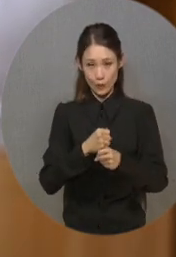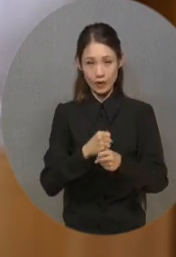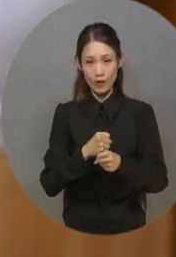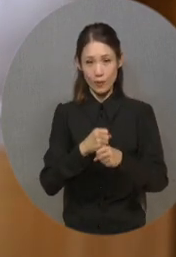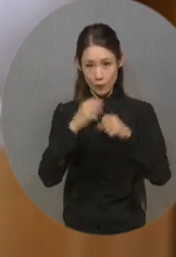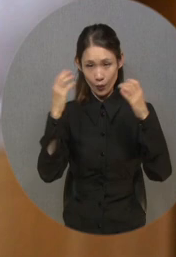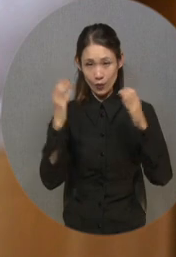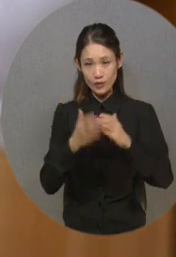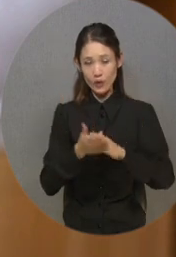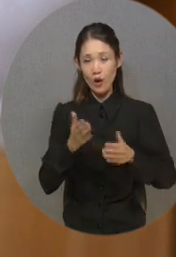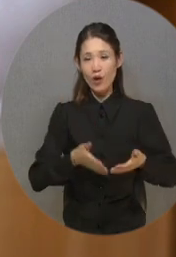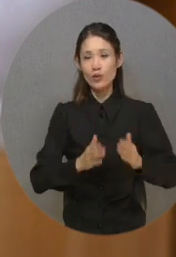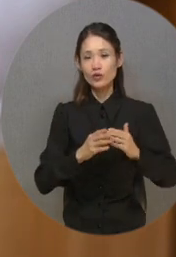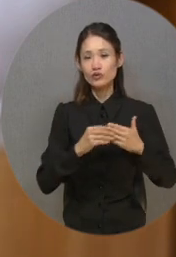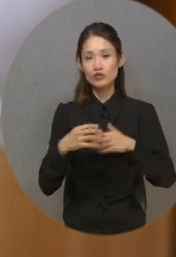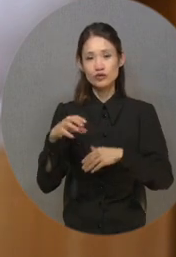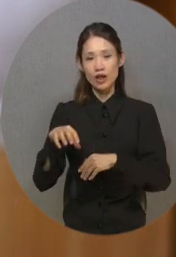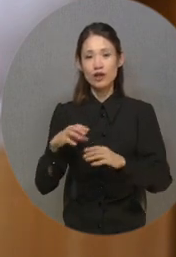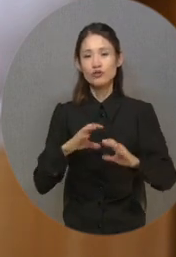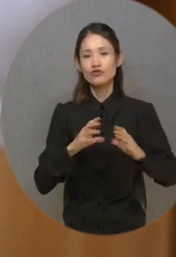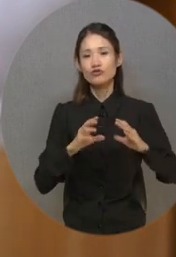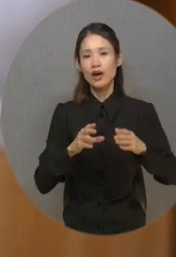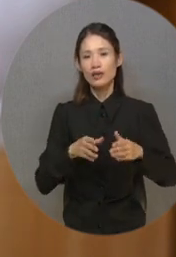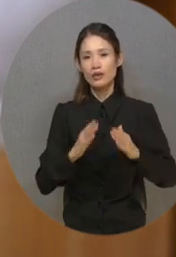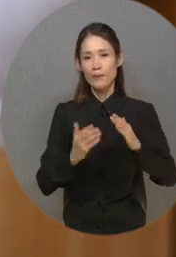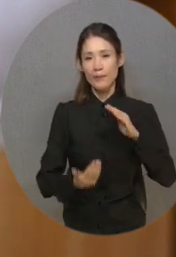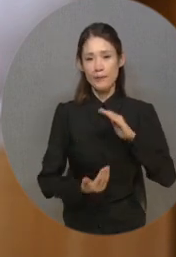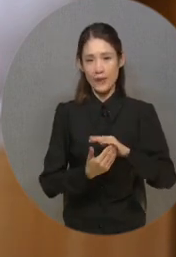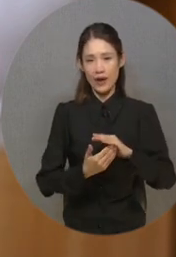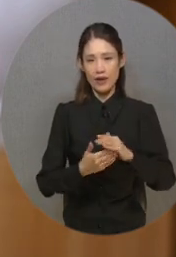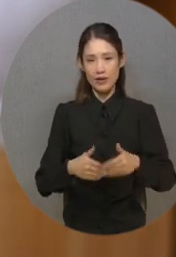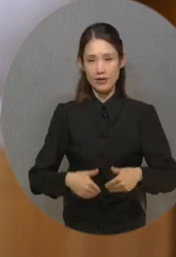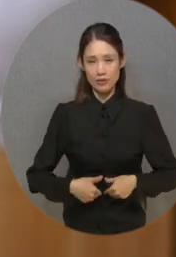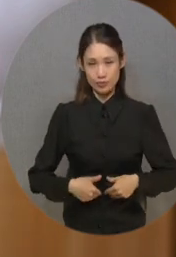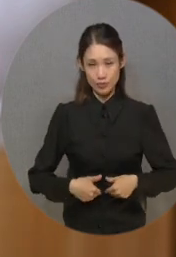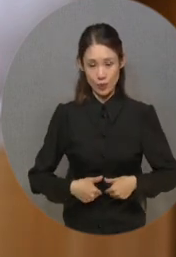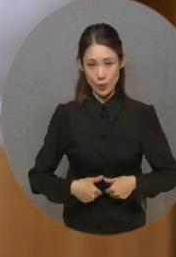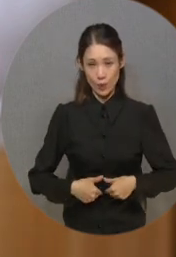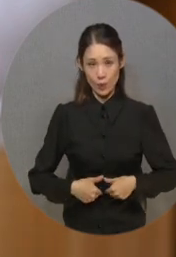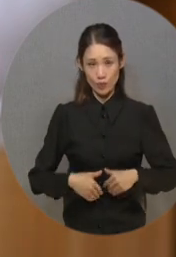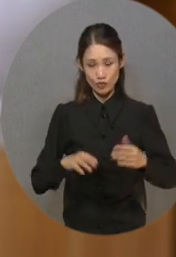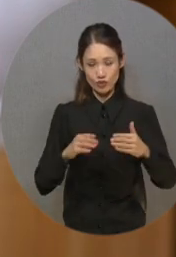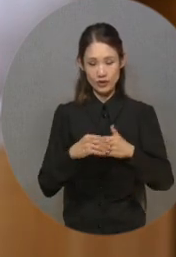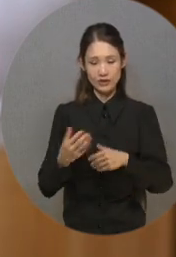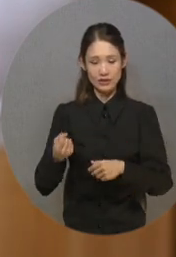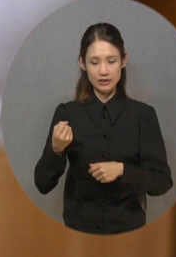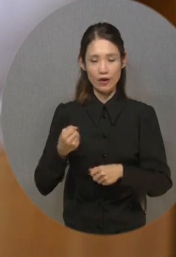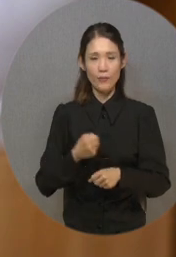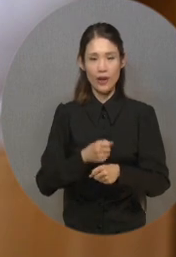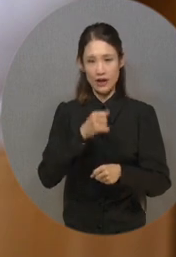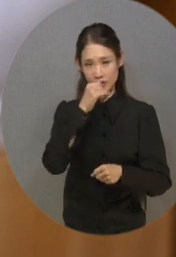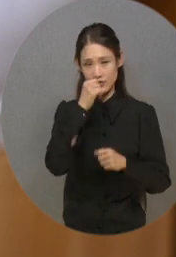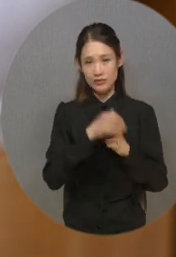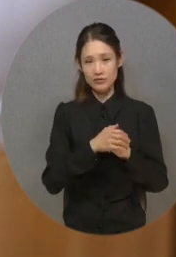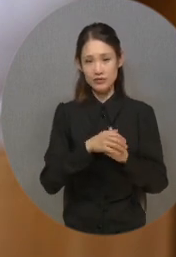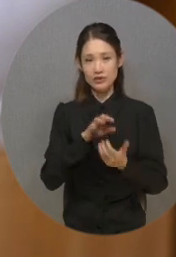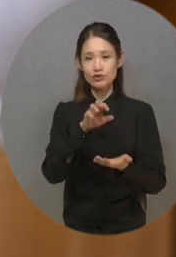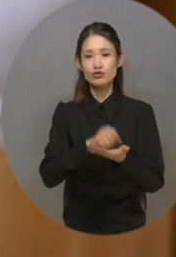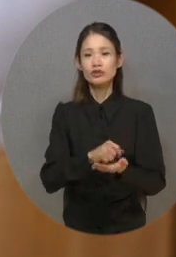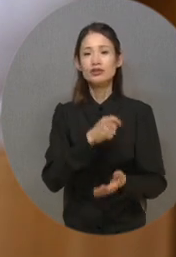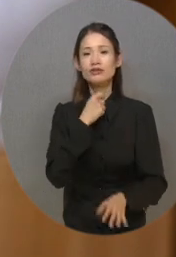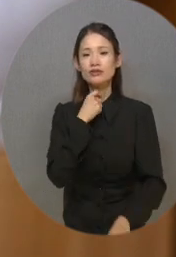건물들을 그 주최 국가들이 지어줘야 돼요. 그리고 엄청나게 많은 국가 재정을 소유를 하게 됩니다. 그렇겠네요. 그런데 우리가 유치하려고